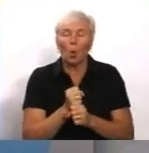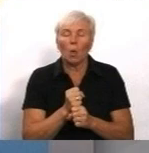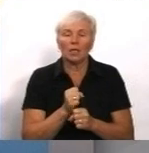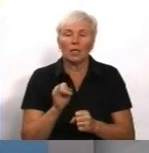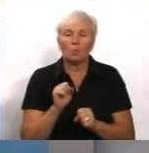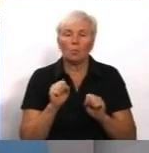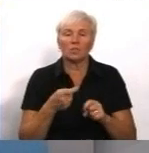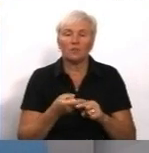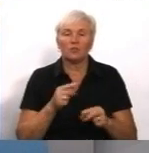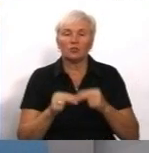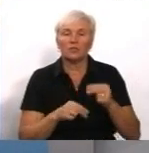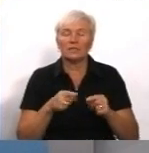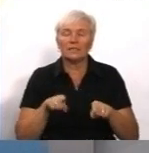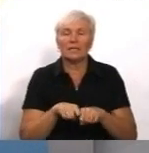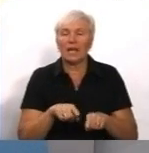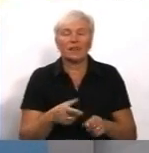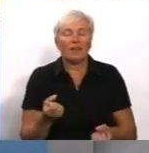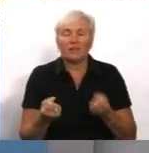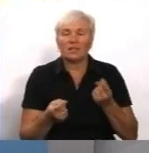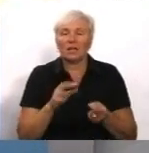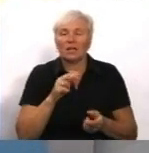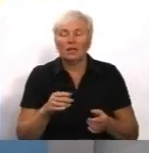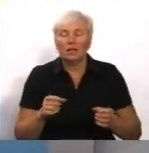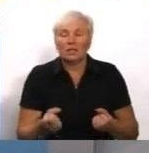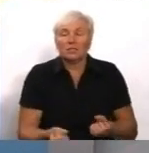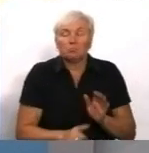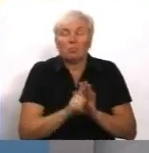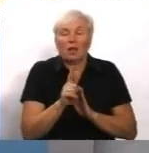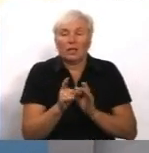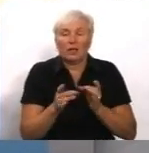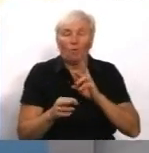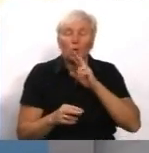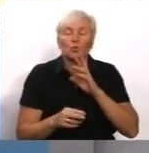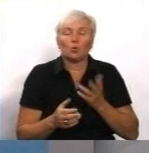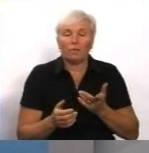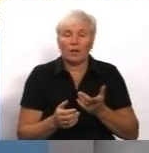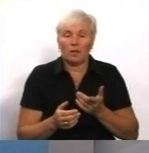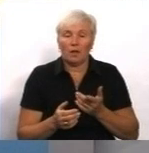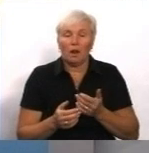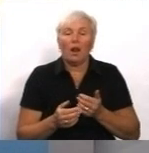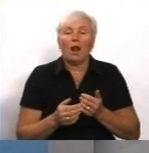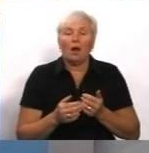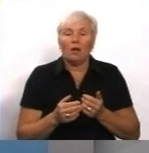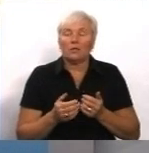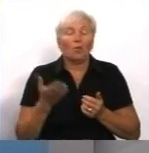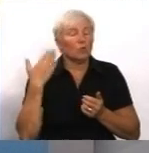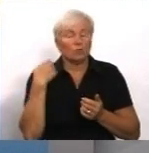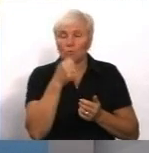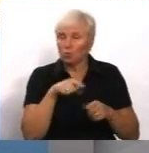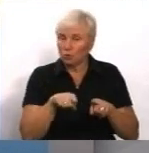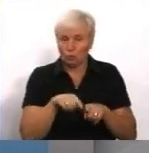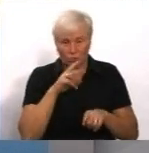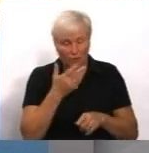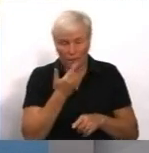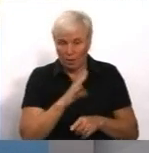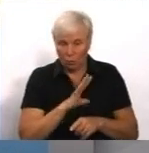не виникло таких спалахів у нас, слава Богу. І в минулому році, до речі, не було при оздоровленні дітей, і в цьому році теж не було. Але